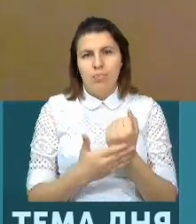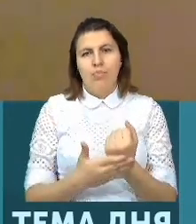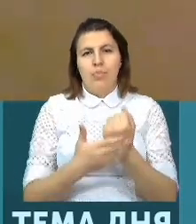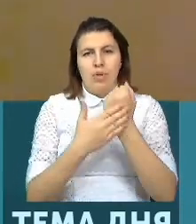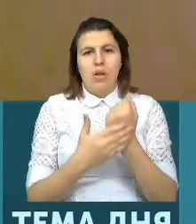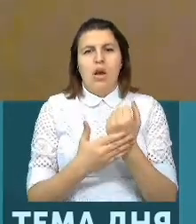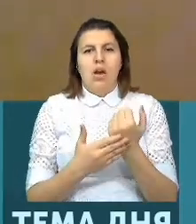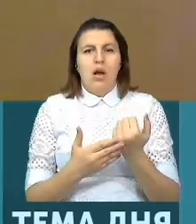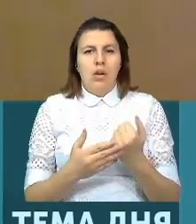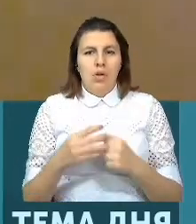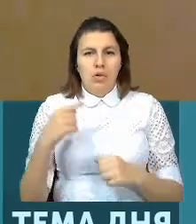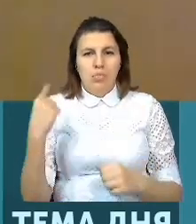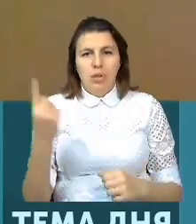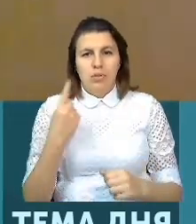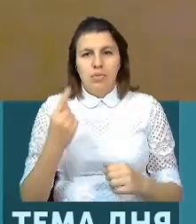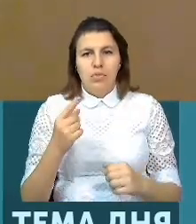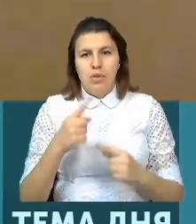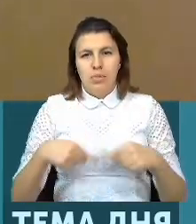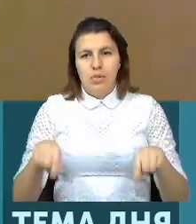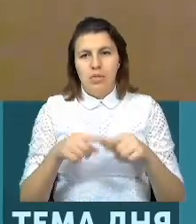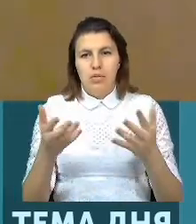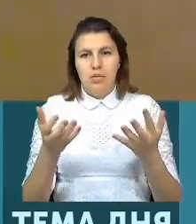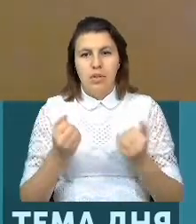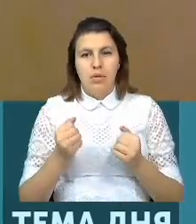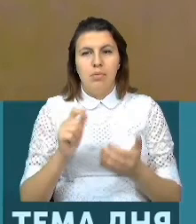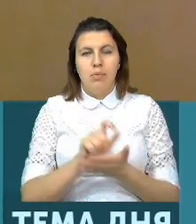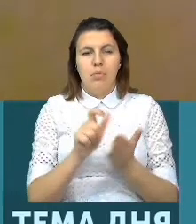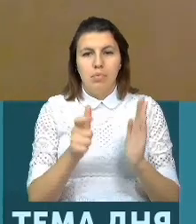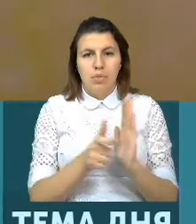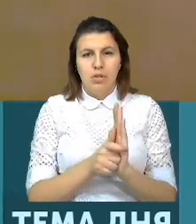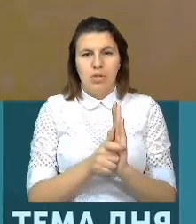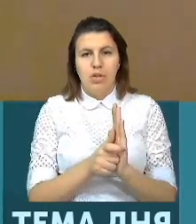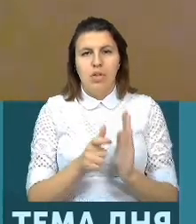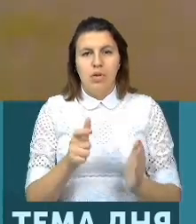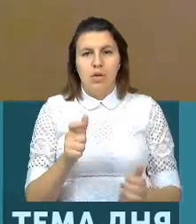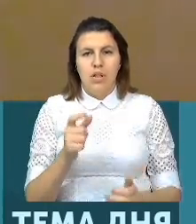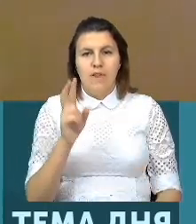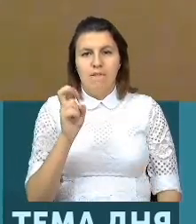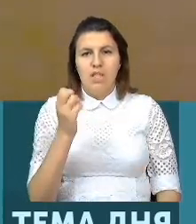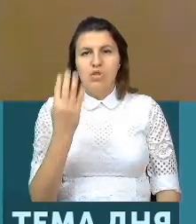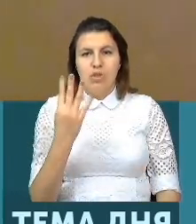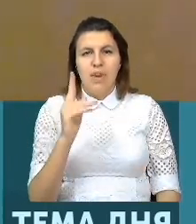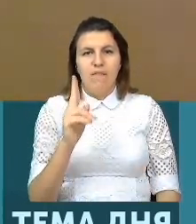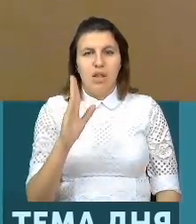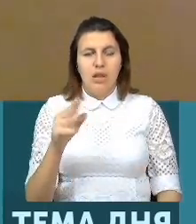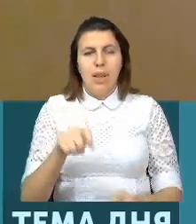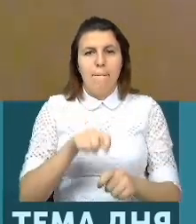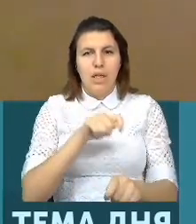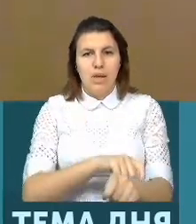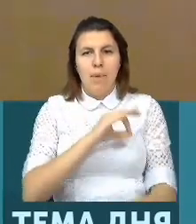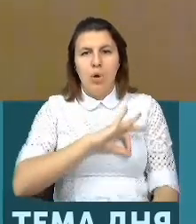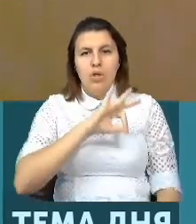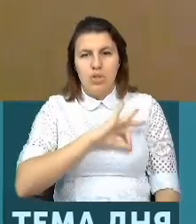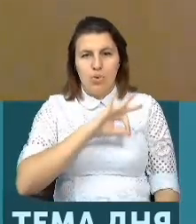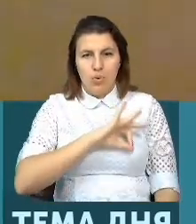адміністрації отримати приміщення комунальне, 214 квадратних метрів. Ми користуємось ним